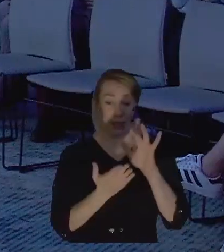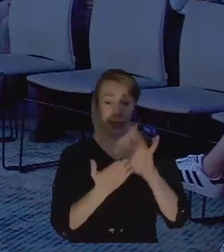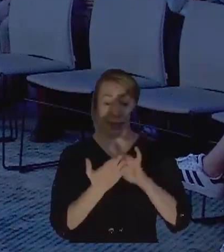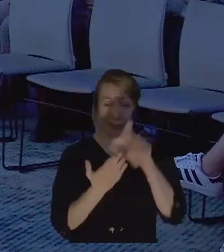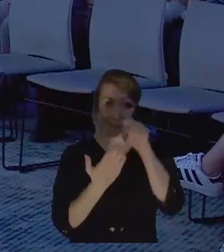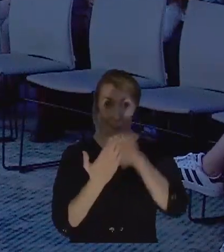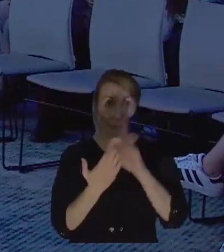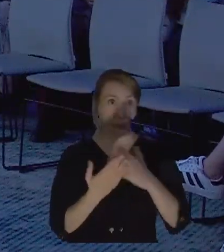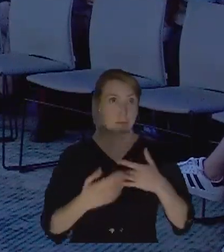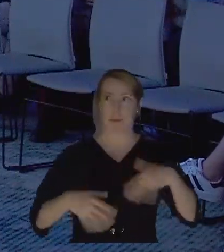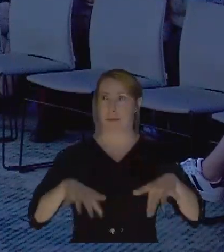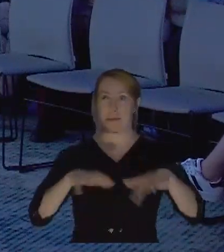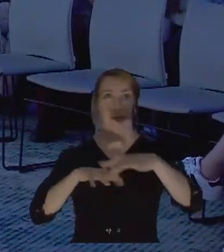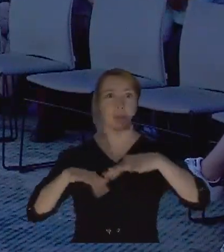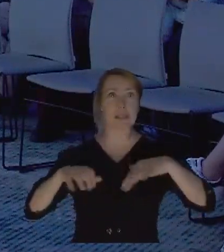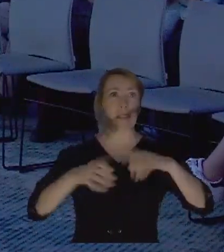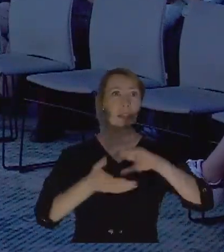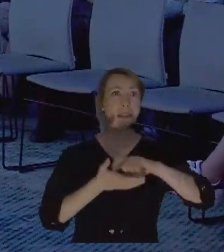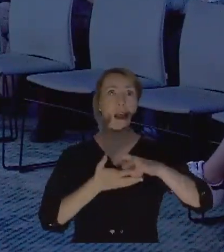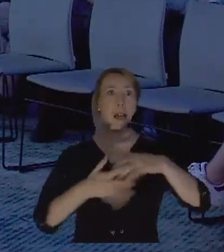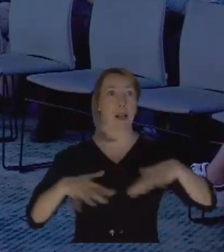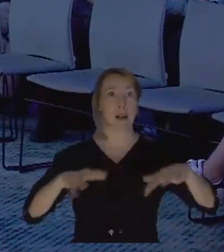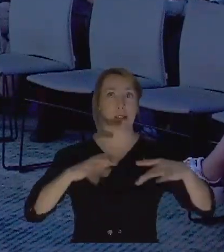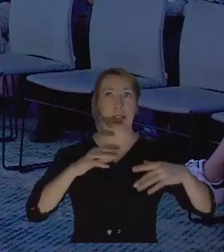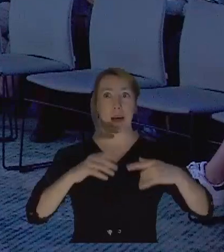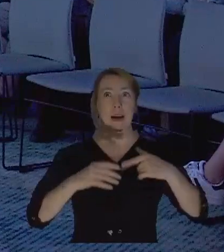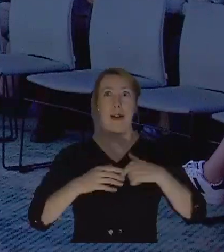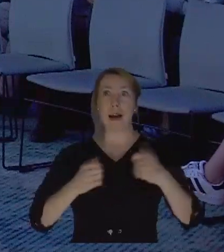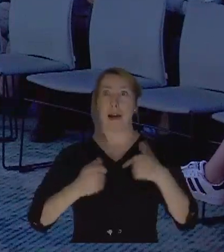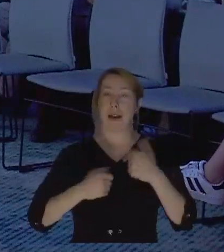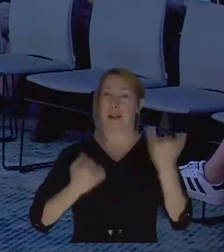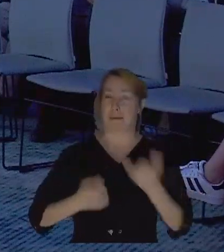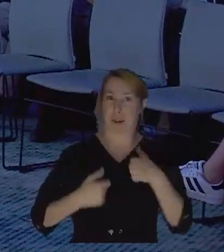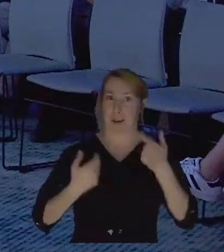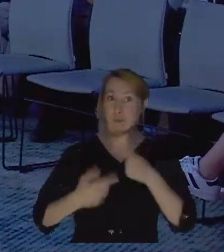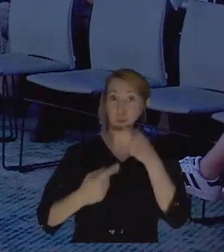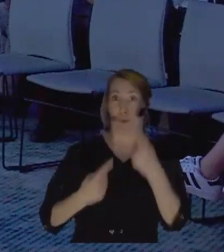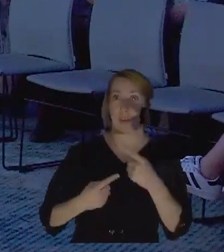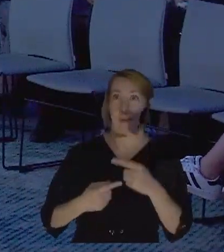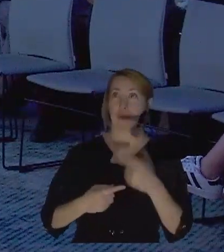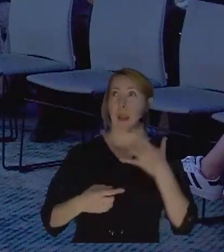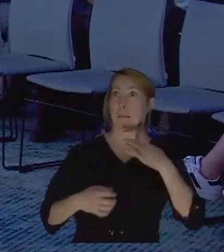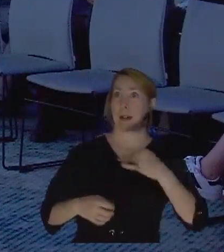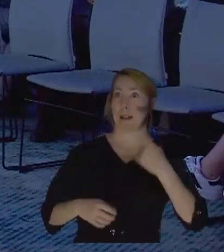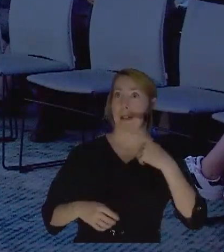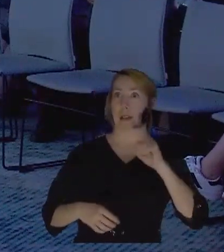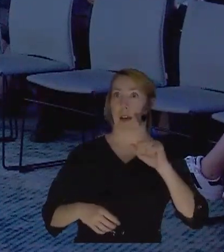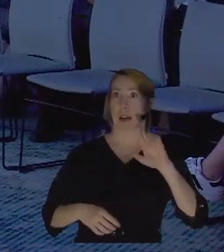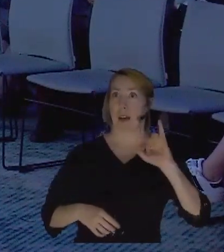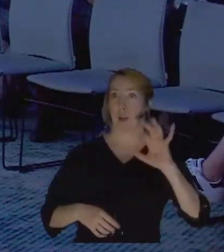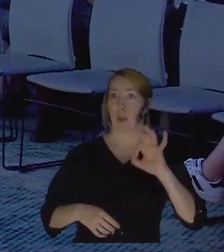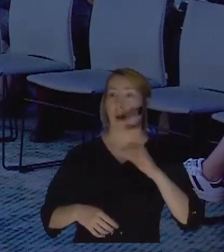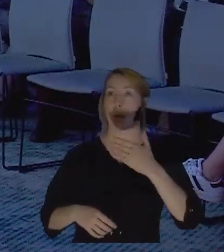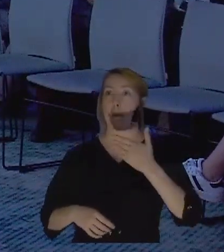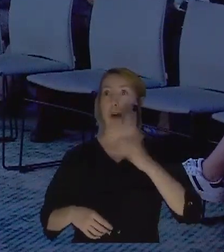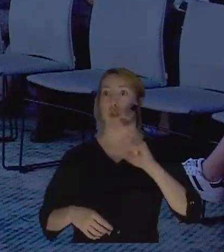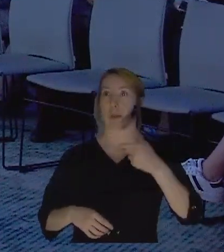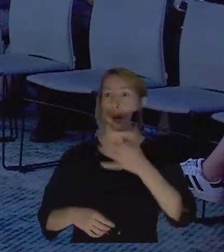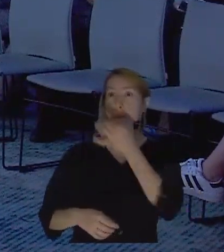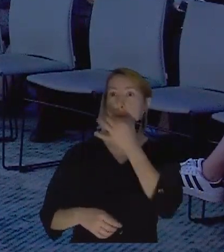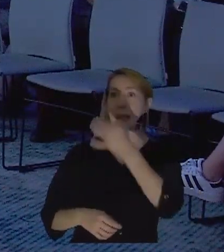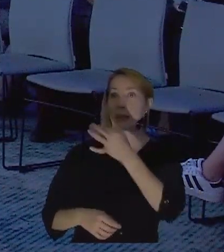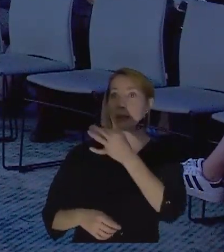na sali, bardzo duże, a ja zawsze chciałem to powiedzieć. Pani Dario, pani Marzeno, pytanie